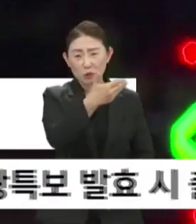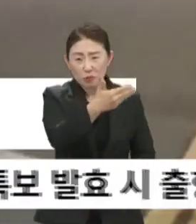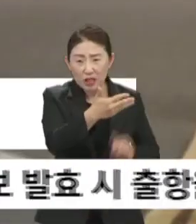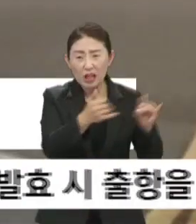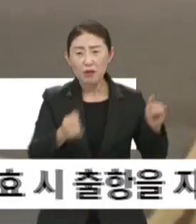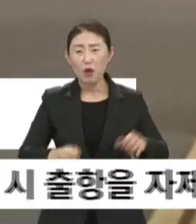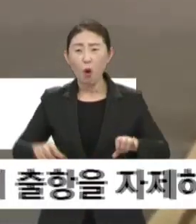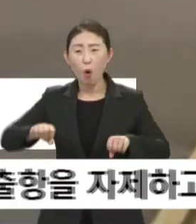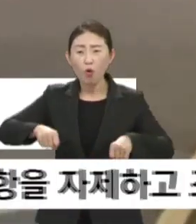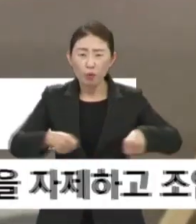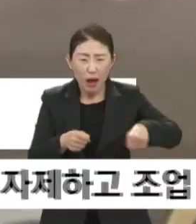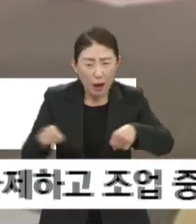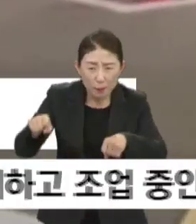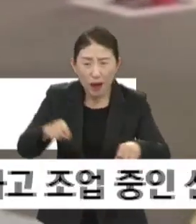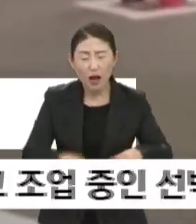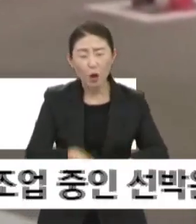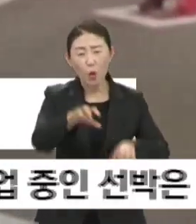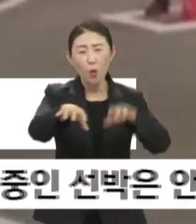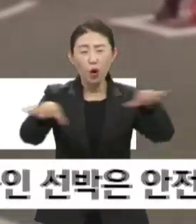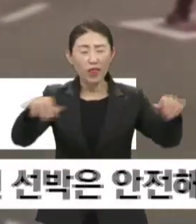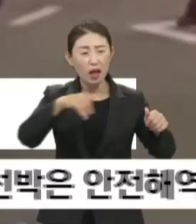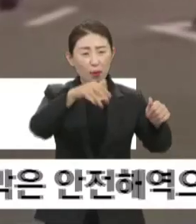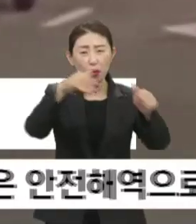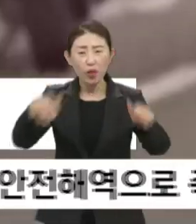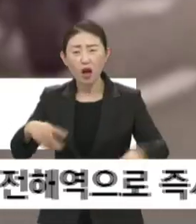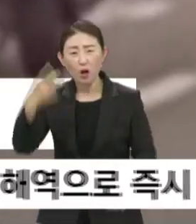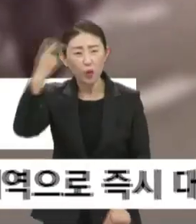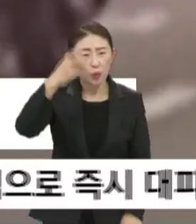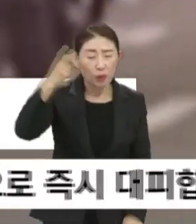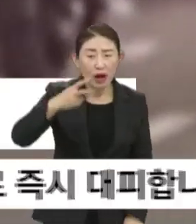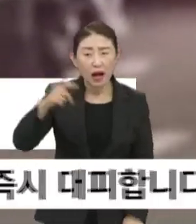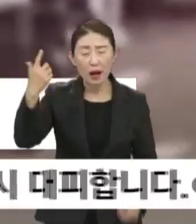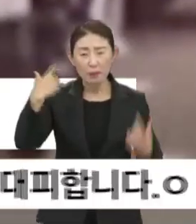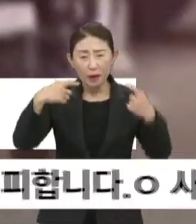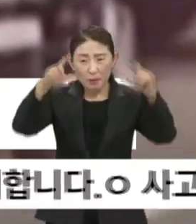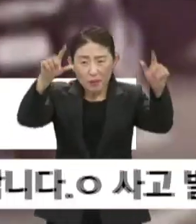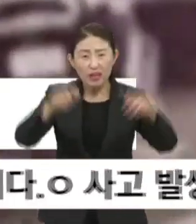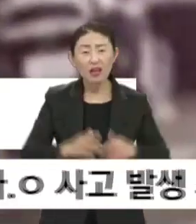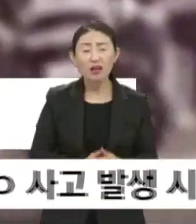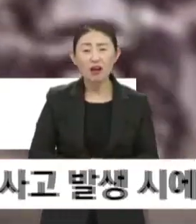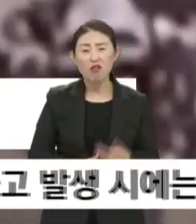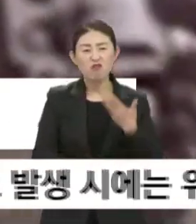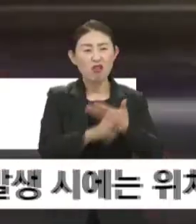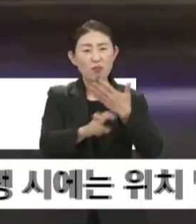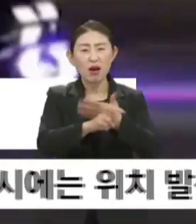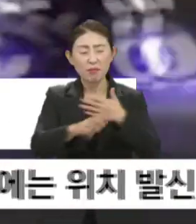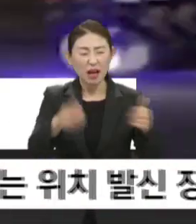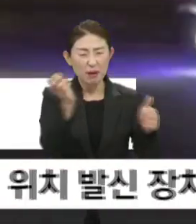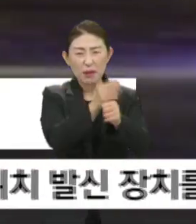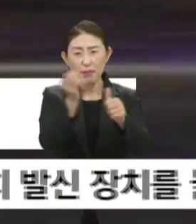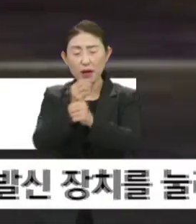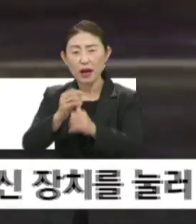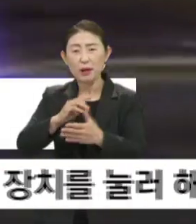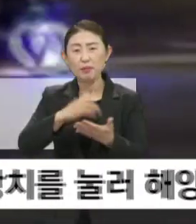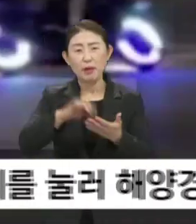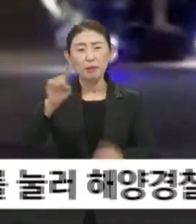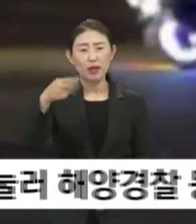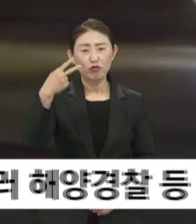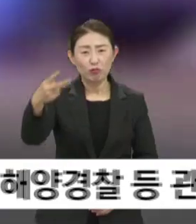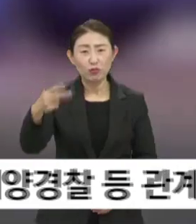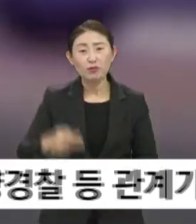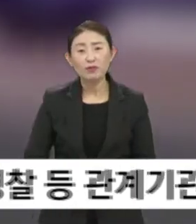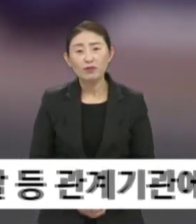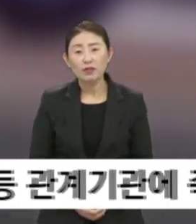장비 59대를 동원해 대대적인 단속에 나서 하룻밤 사이 이 일대에서만 위법행위 모두 102건이